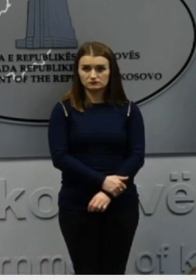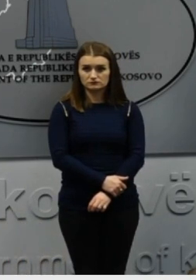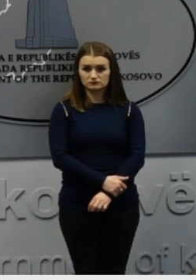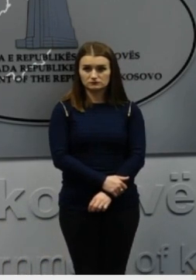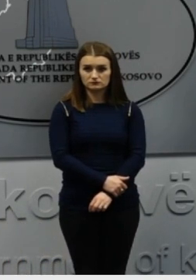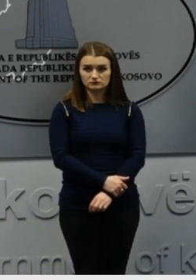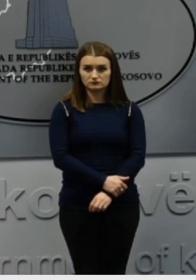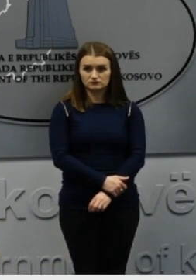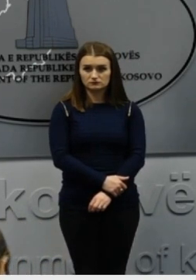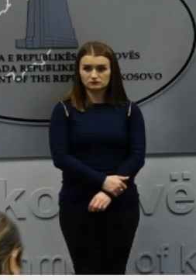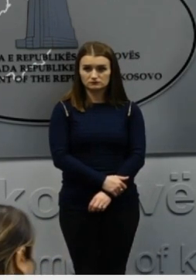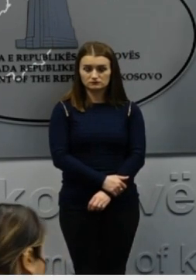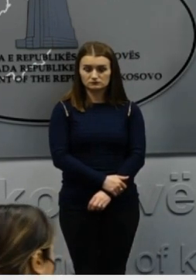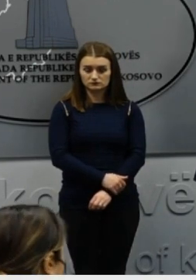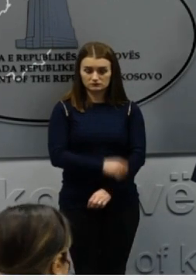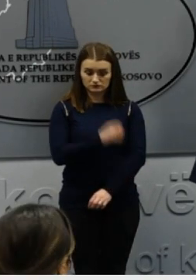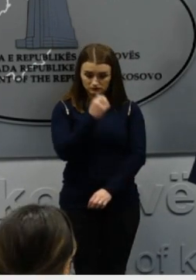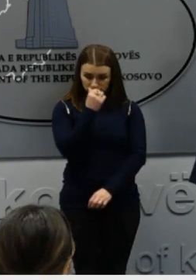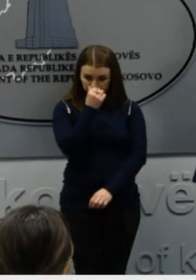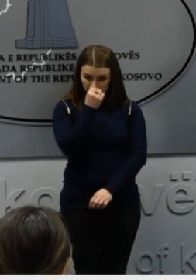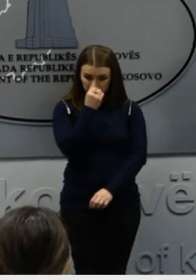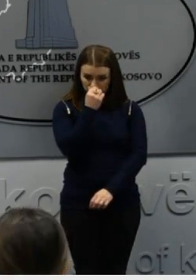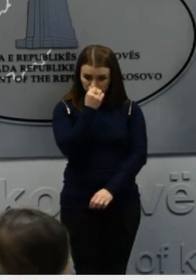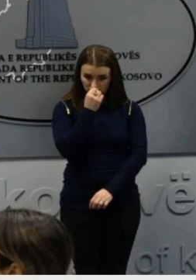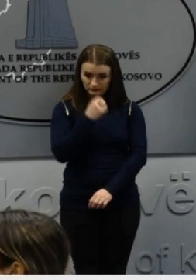je sada u zajedničkoj